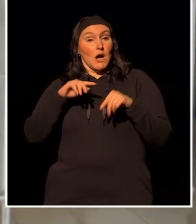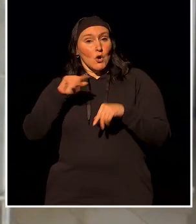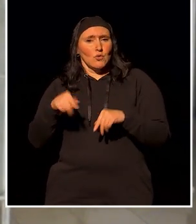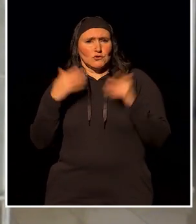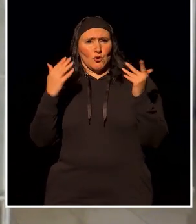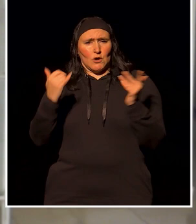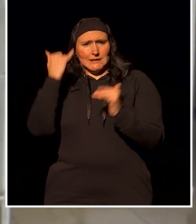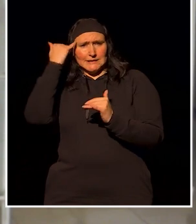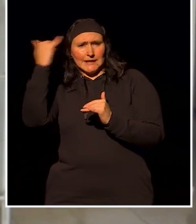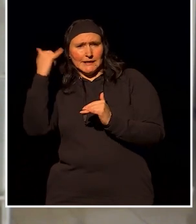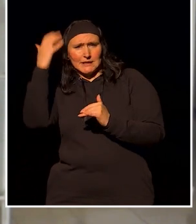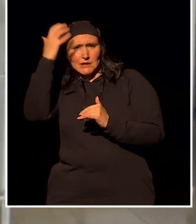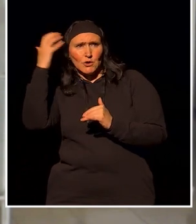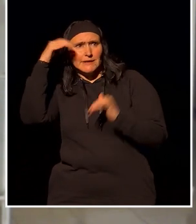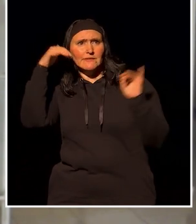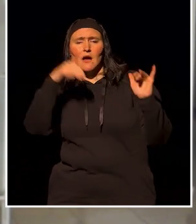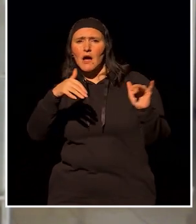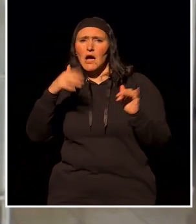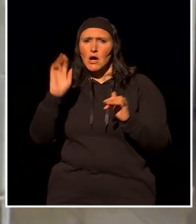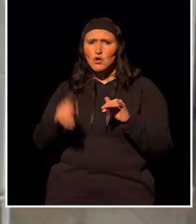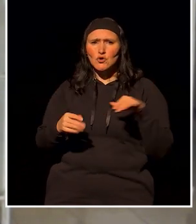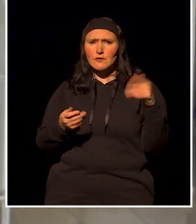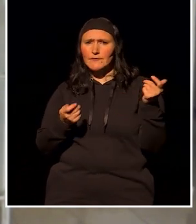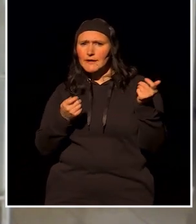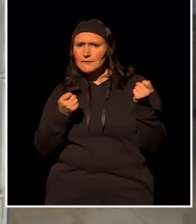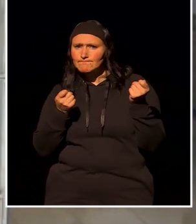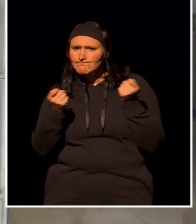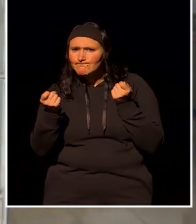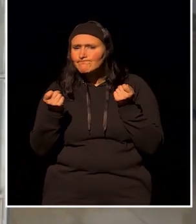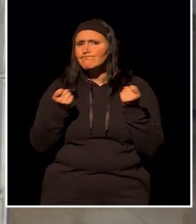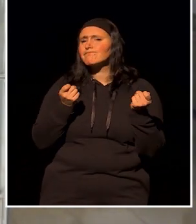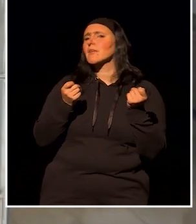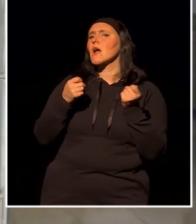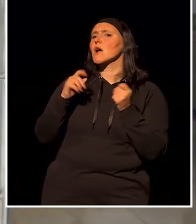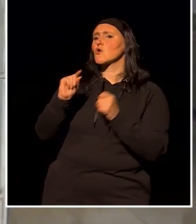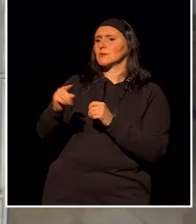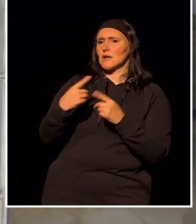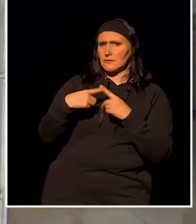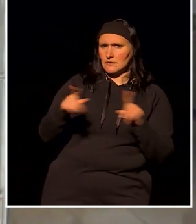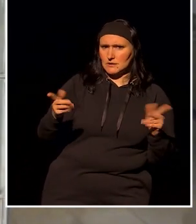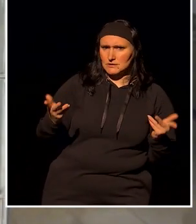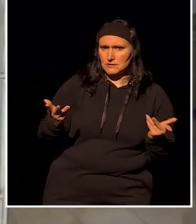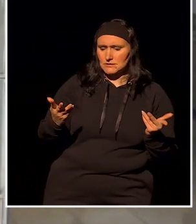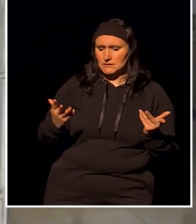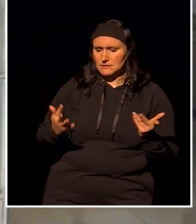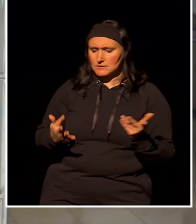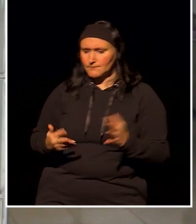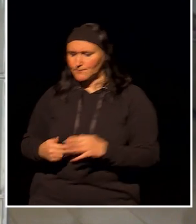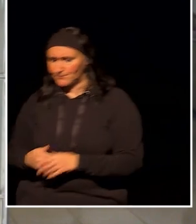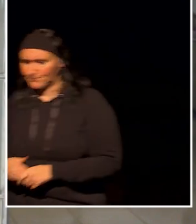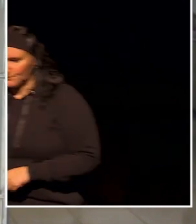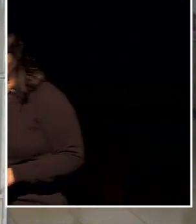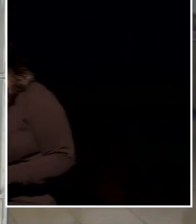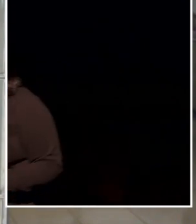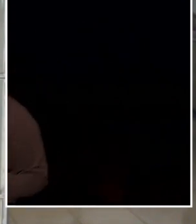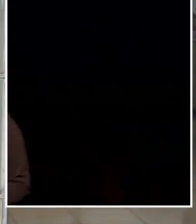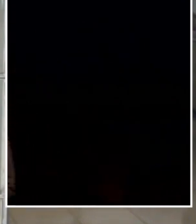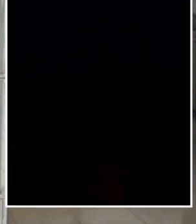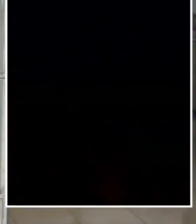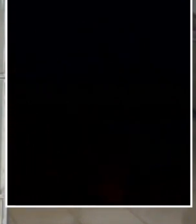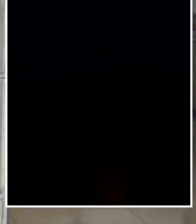in gewissem Sinne aufhört. Das würde plötzlich im wahrsten Sinne des Wortes